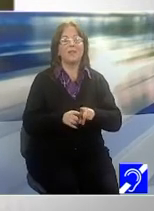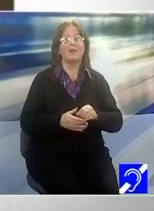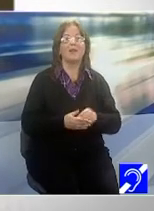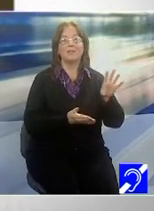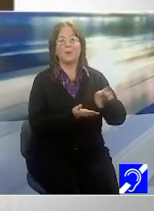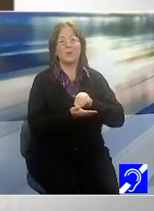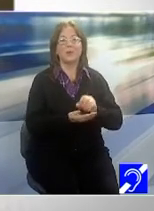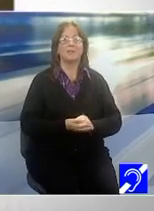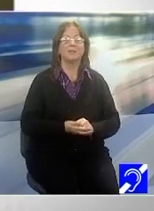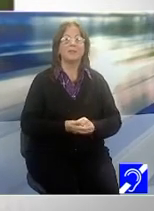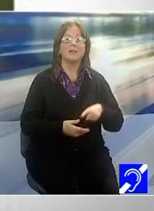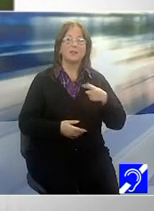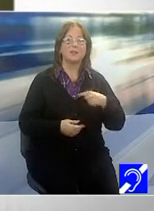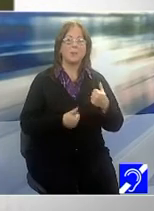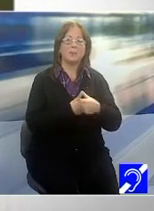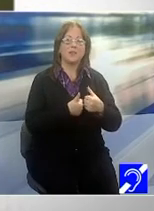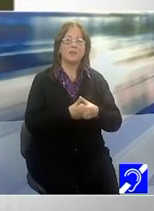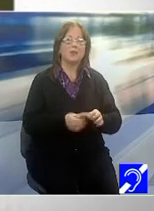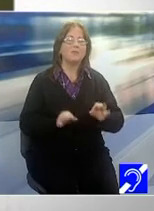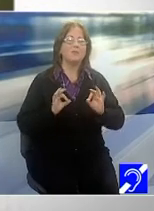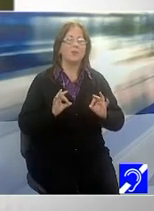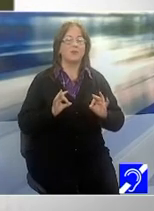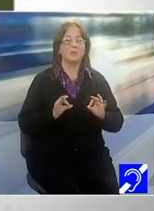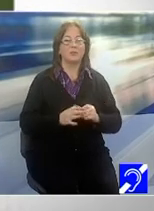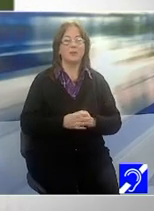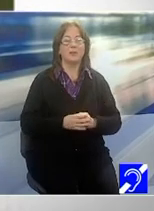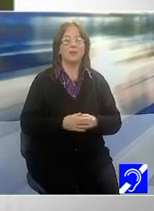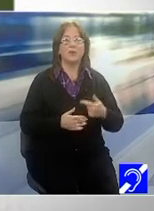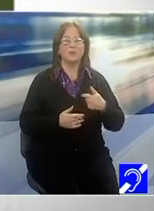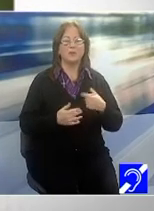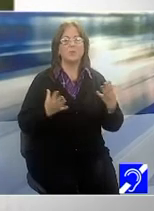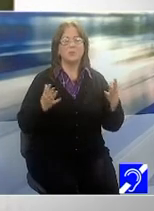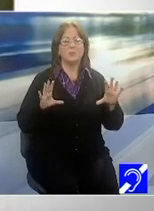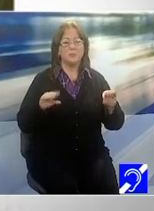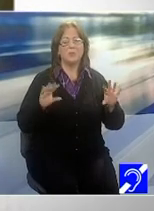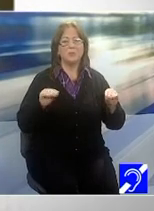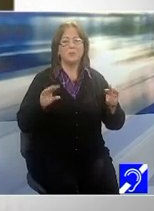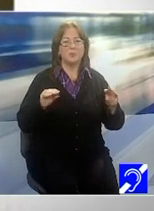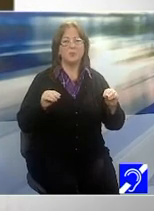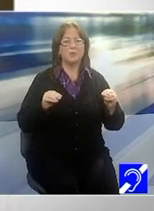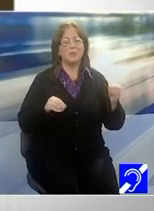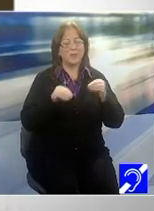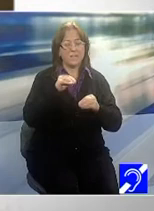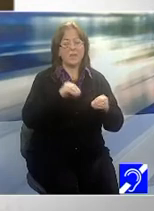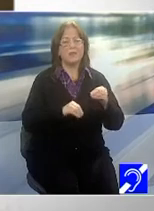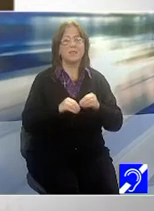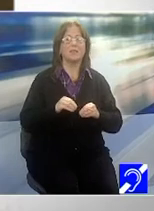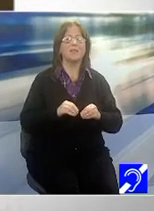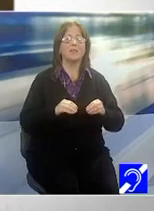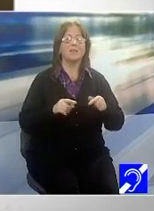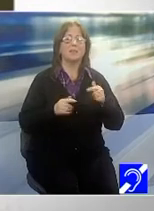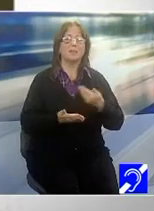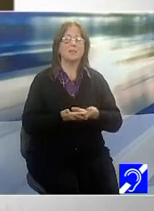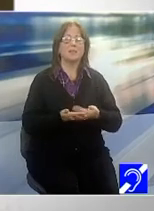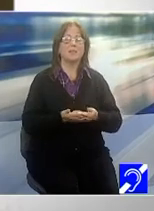Este o prietenie extraordinară în care noi am investit foarte mult, așa că eu cred că ea va fi din